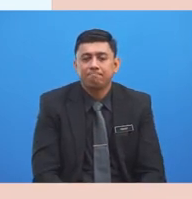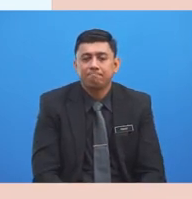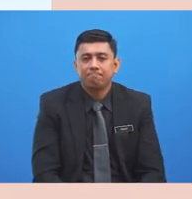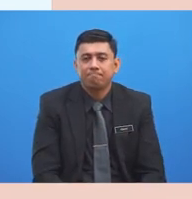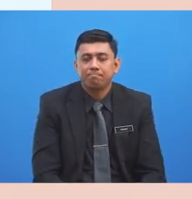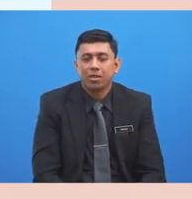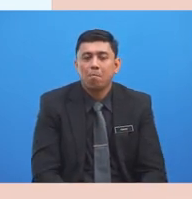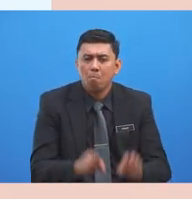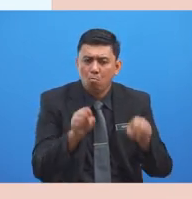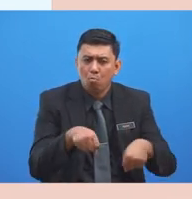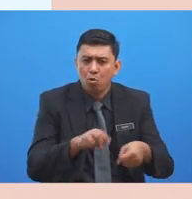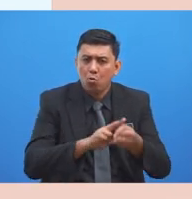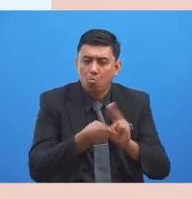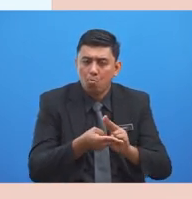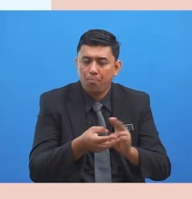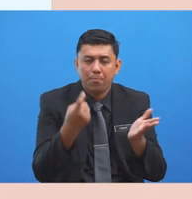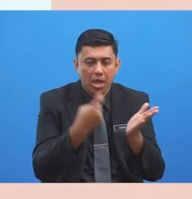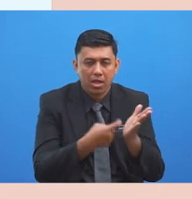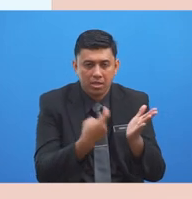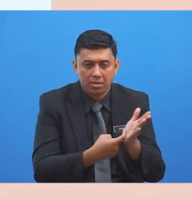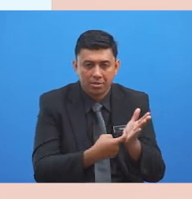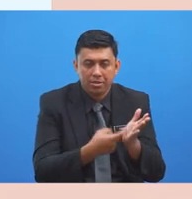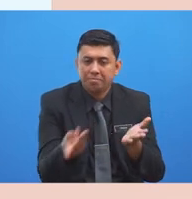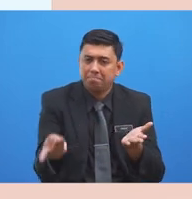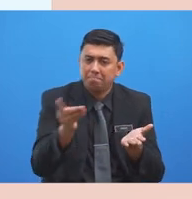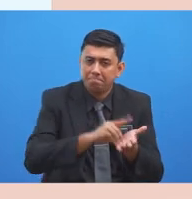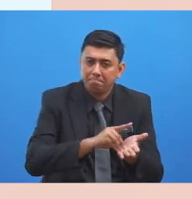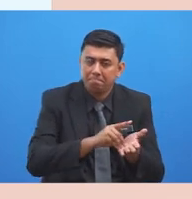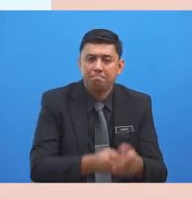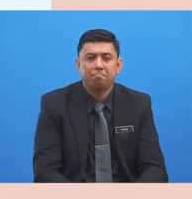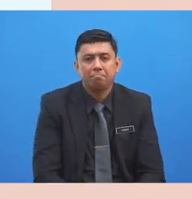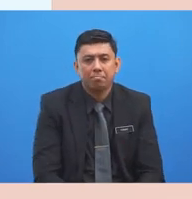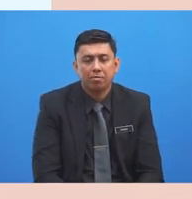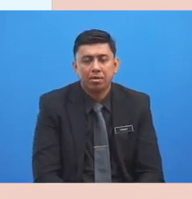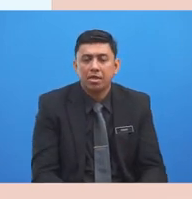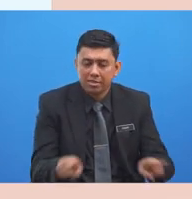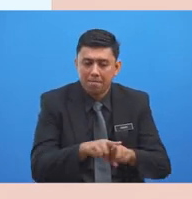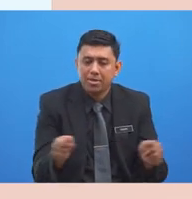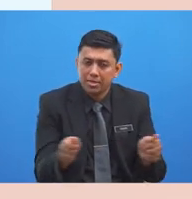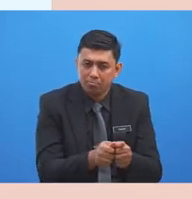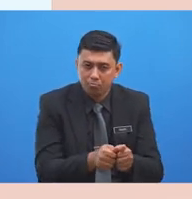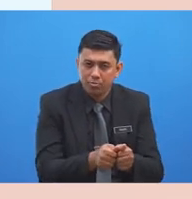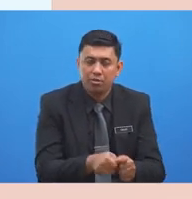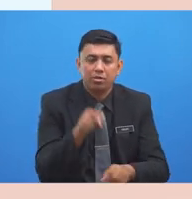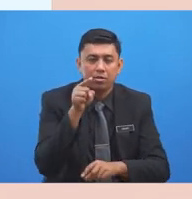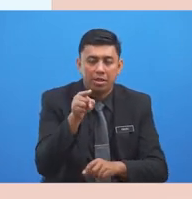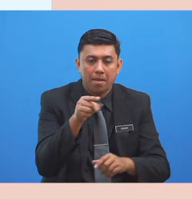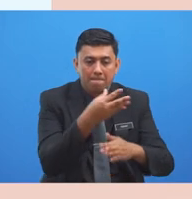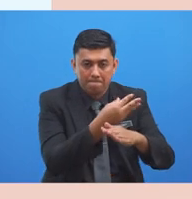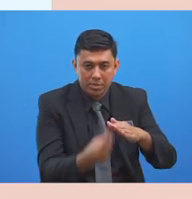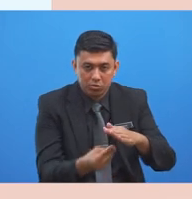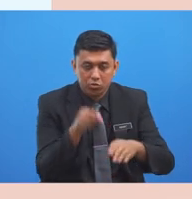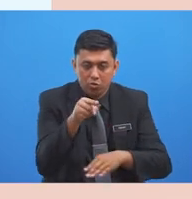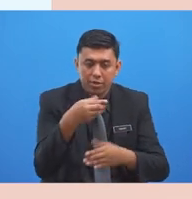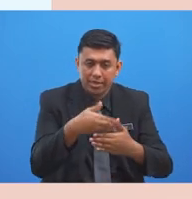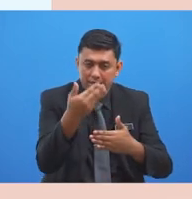Sintaks untuk pemboleh ubah harga berjenis double. Double harga sama dengan